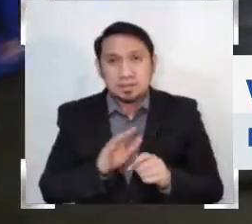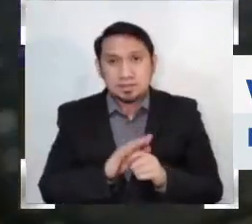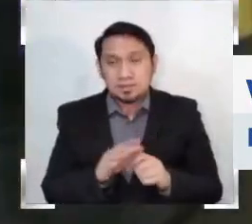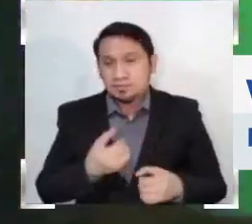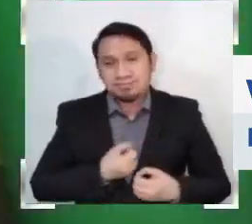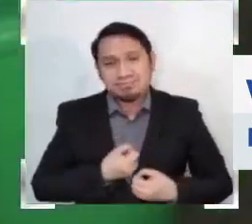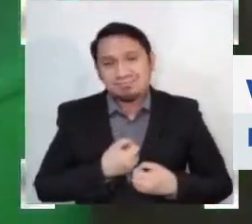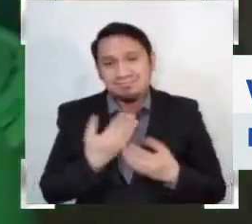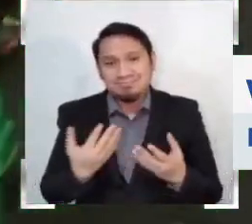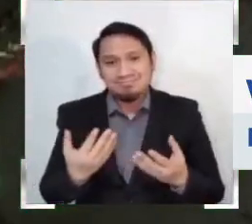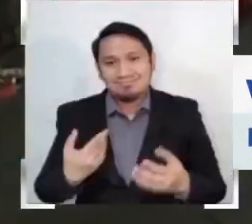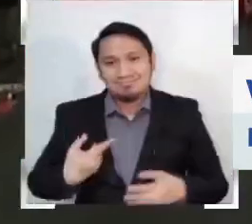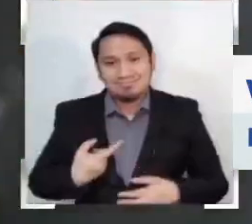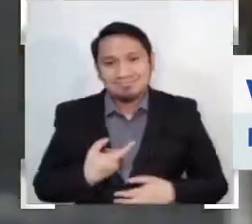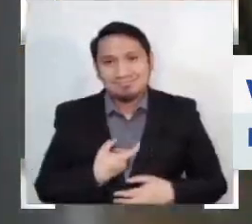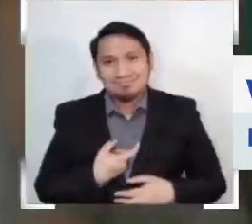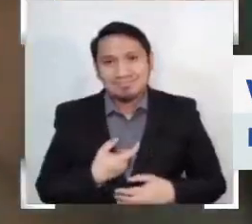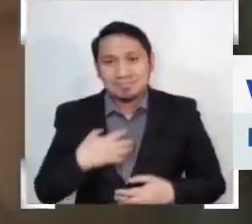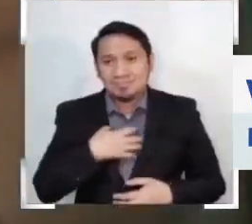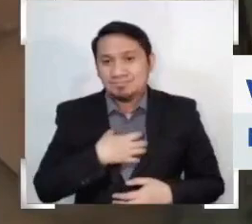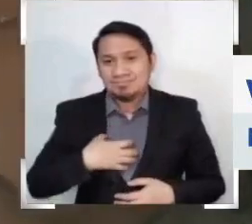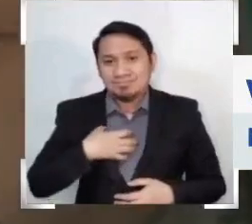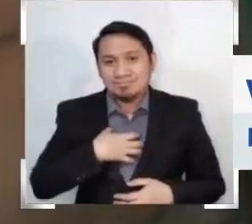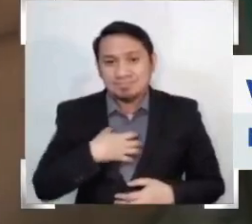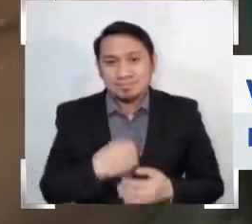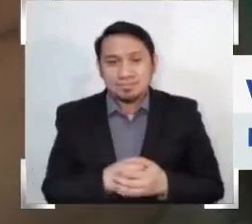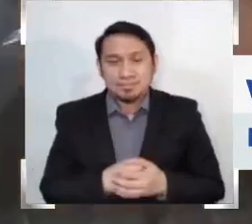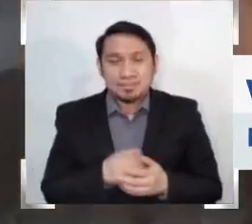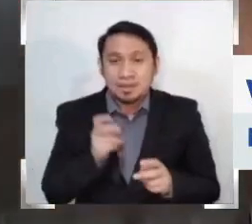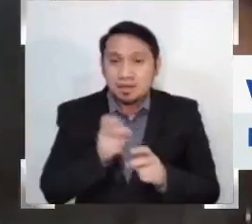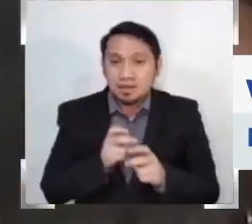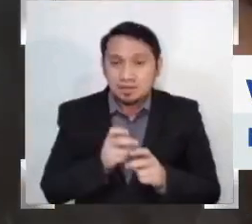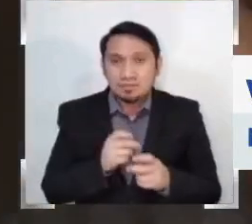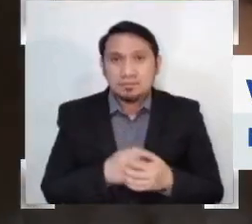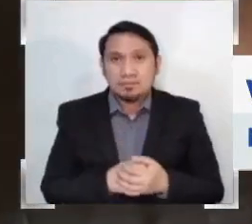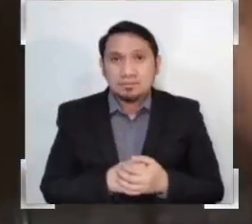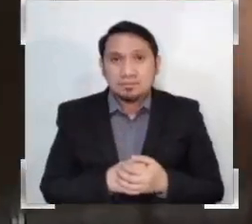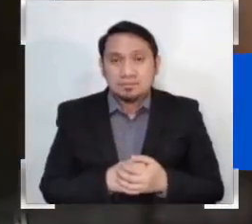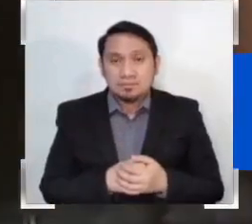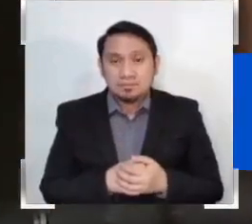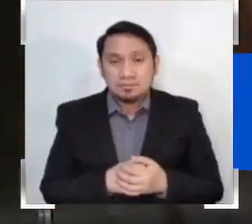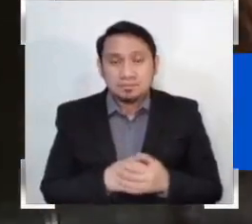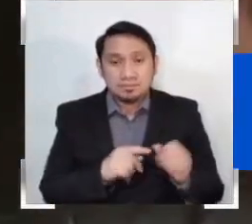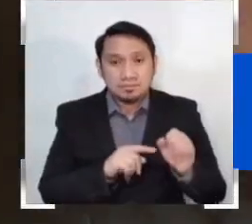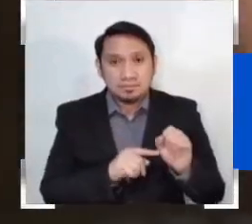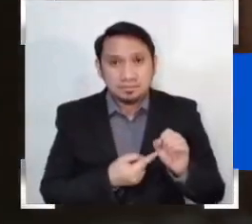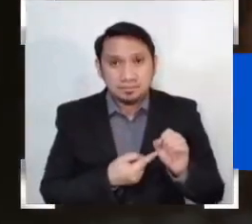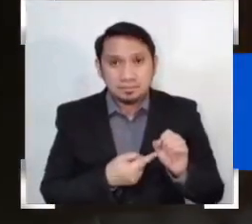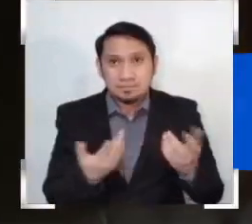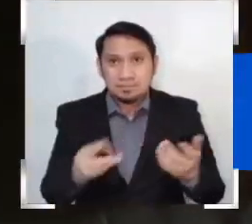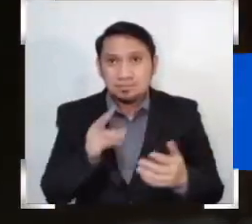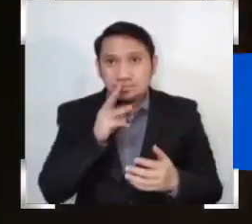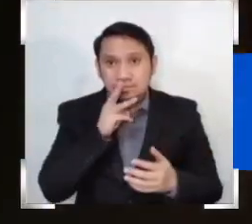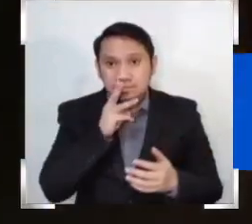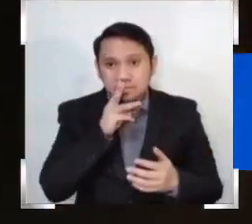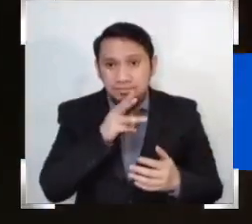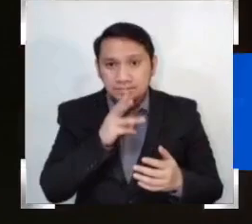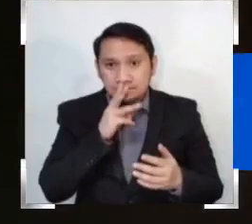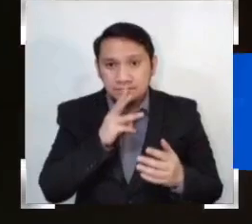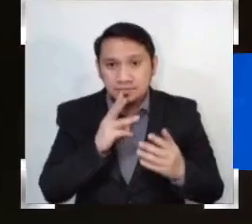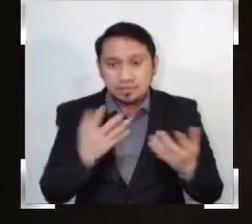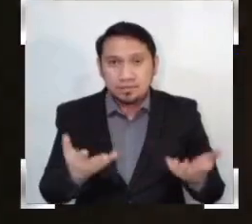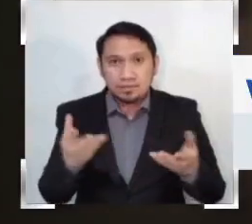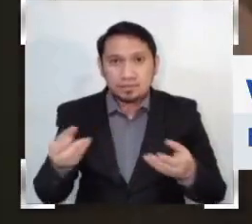loob sa Maynilad. Grabing paghihirap namin talaga sa tubig, sobra. Kung nag-start nang wala ng tubig, wala pong nagsusupply sa